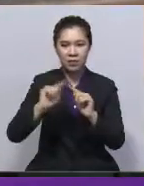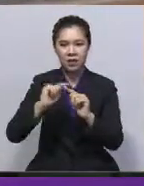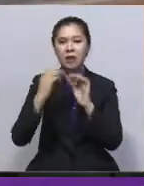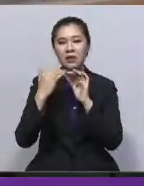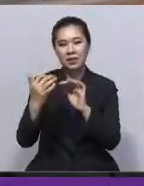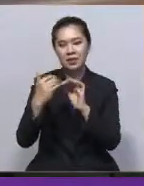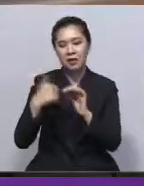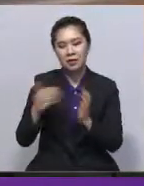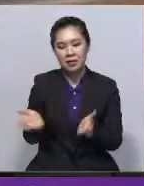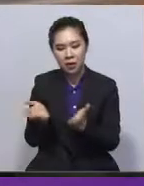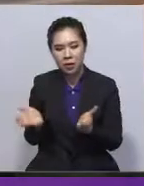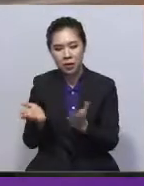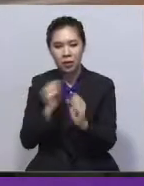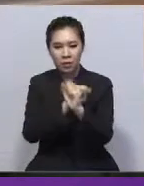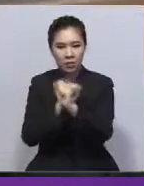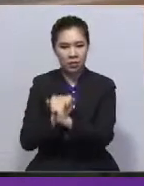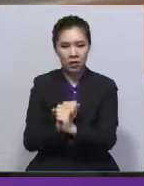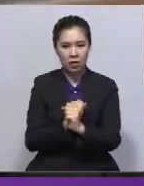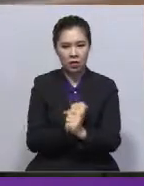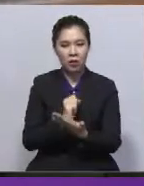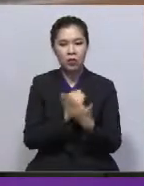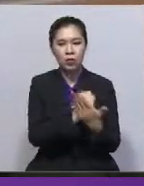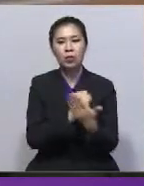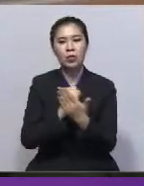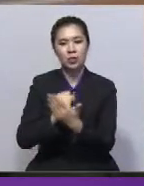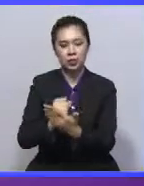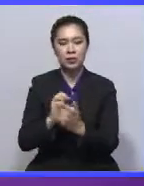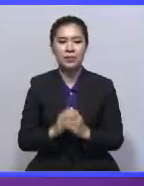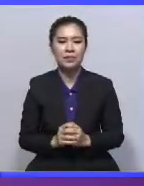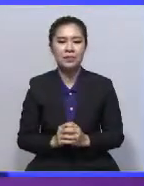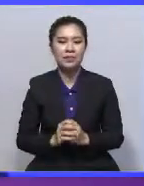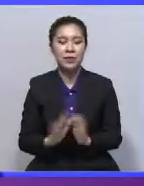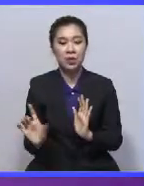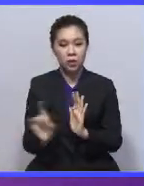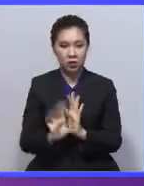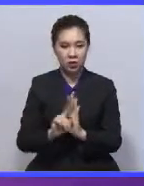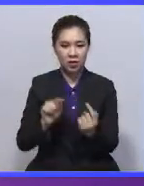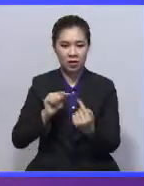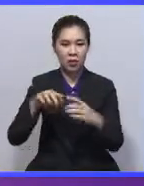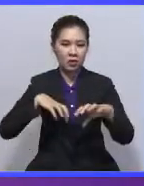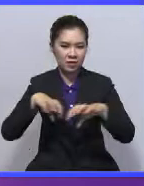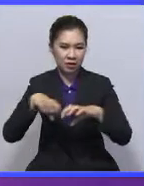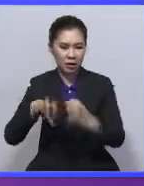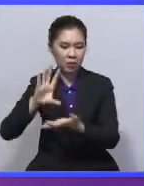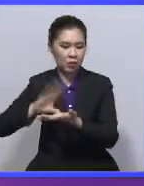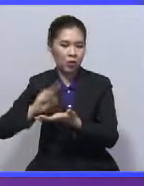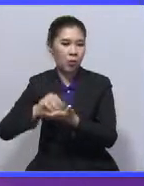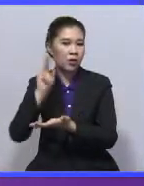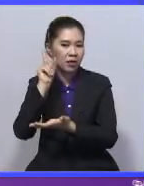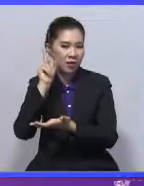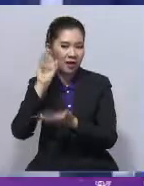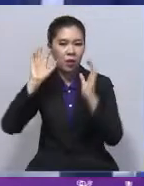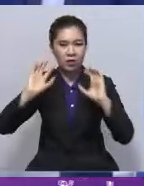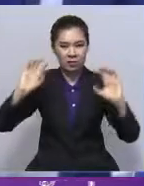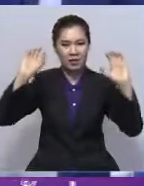คมเพื่อสนับสนุนภารกิจป้องกันและบรรเทาสาธารณภัยและเรื่องสุดท้ายนะครับคือการปฏิรูประบบการบริหารจัดการข้อมูลข่าวสารของภาครัฐ